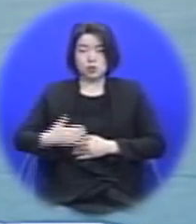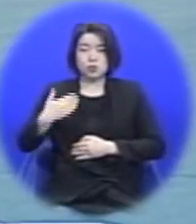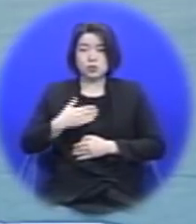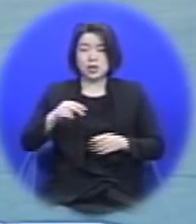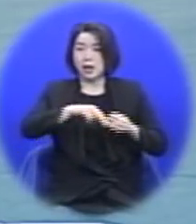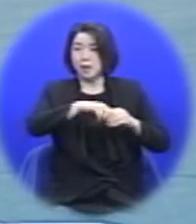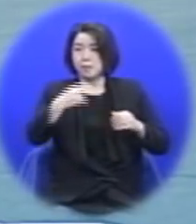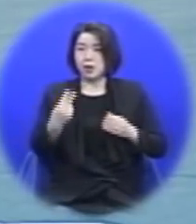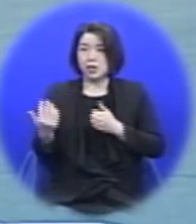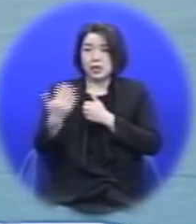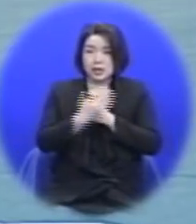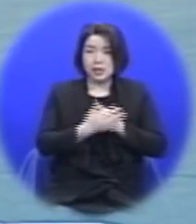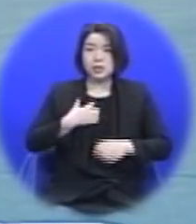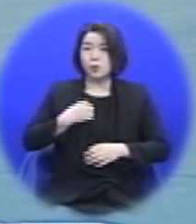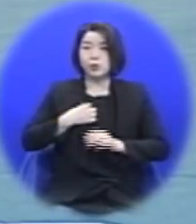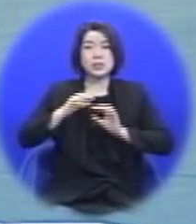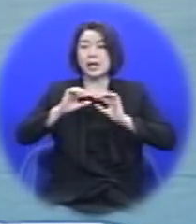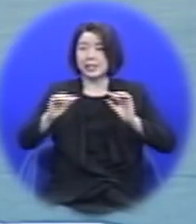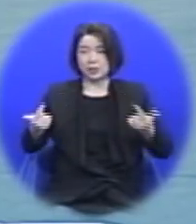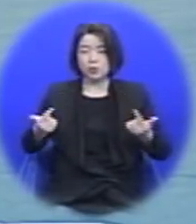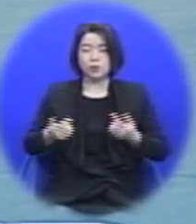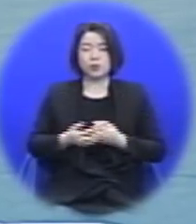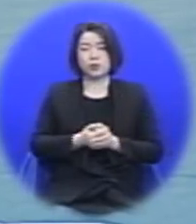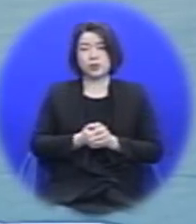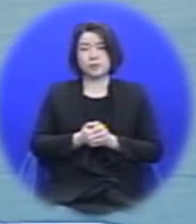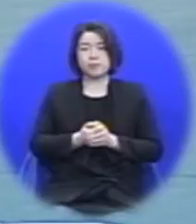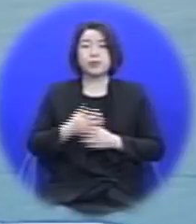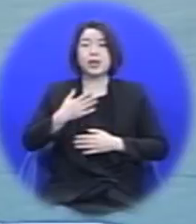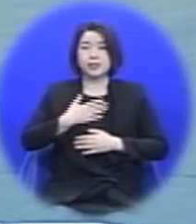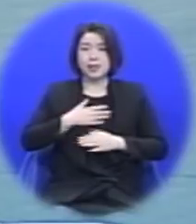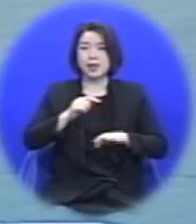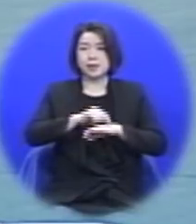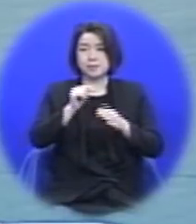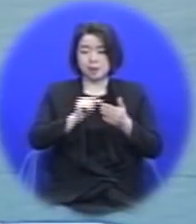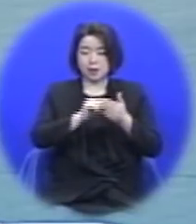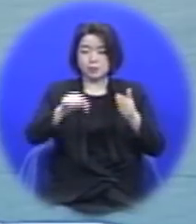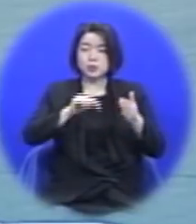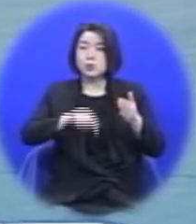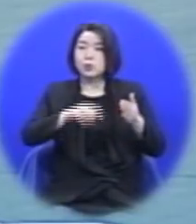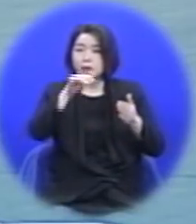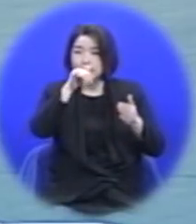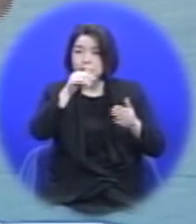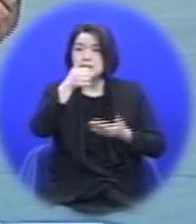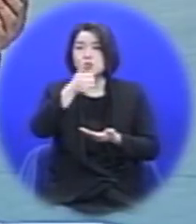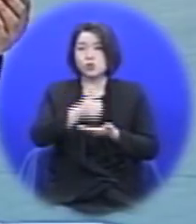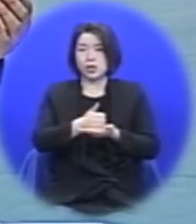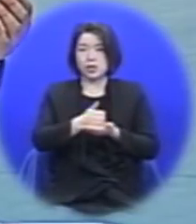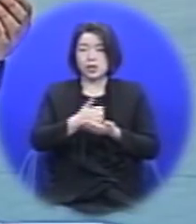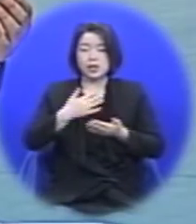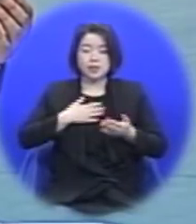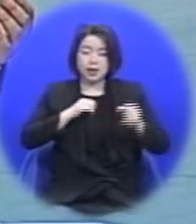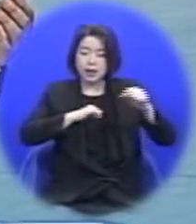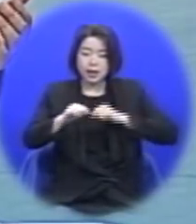것을 가리는 이 옷이 아니고 내 마음에 있는 죄, 내가 지었던 은밀한